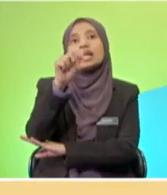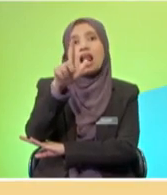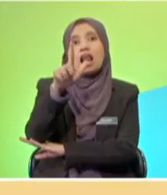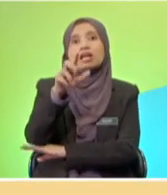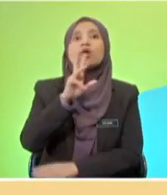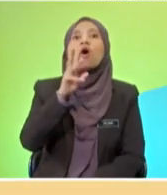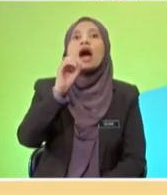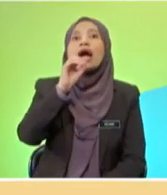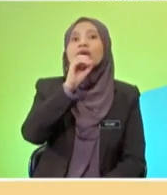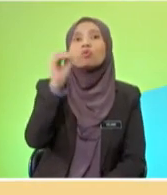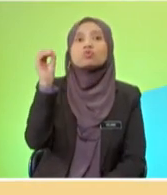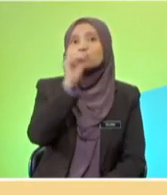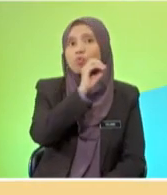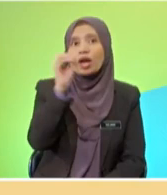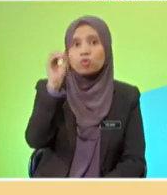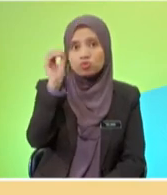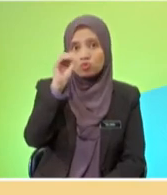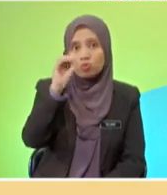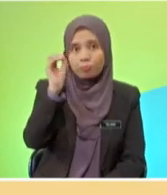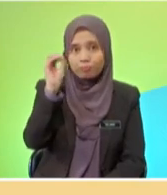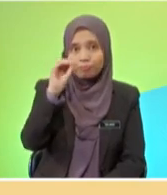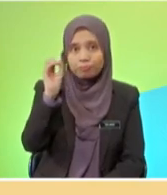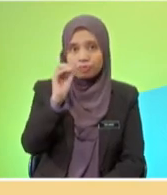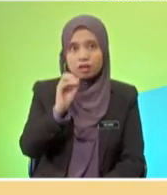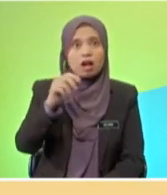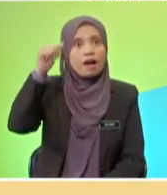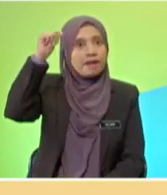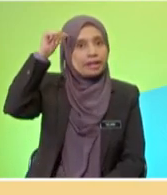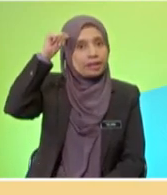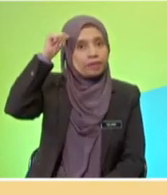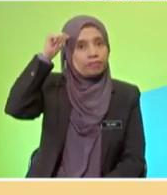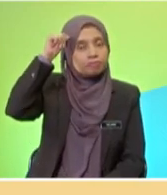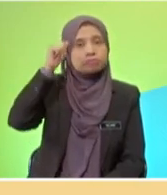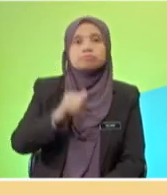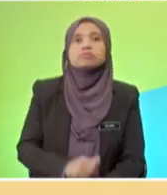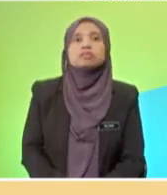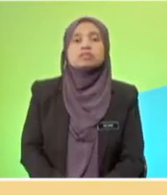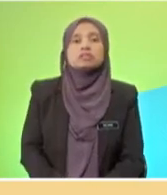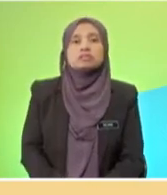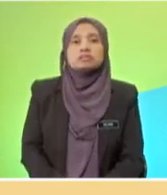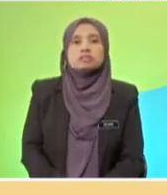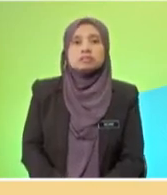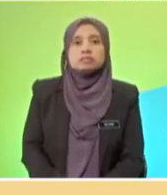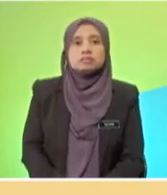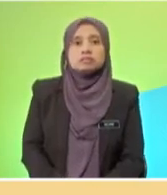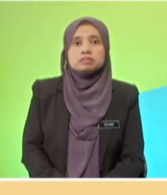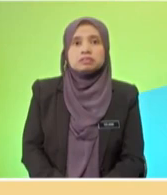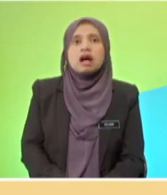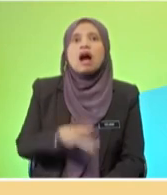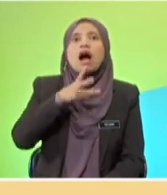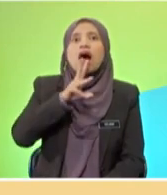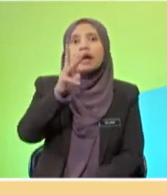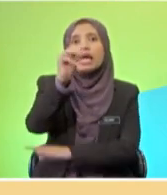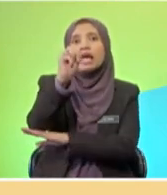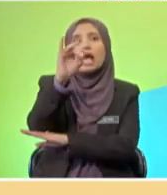lepas itu buka Hore bagus oke are usana tanya Arif lah air